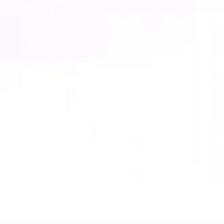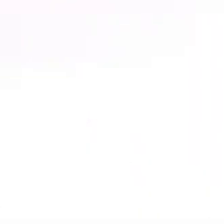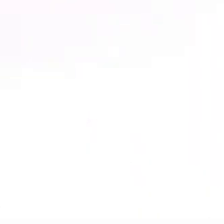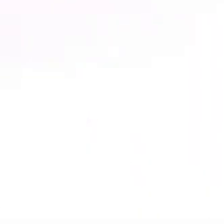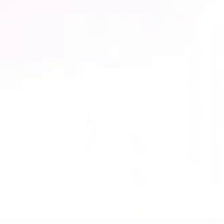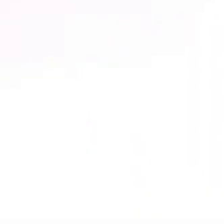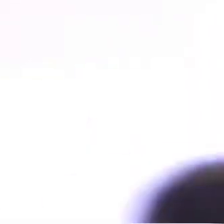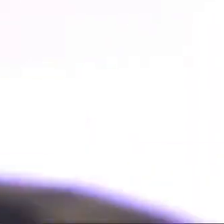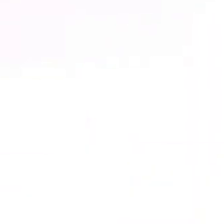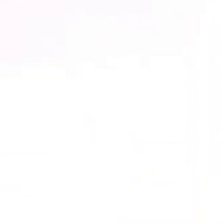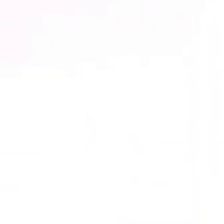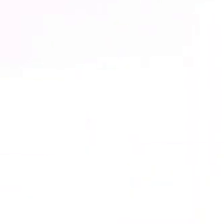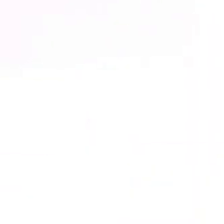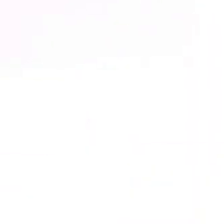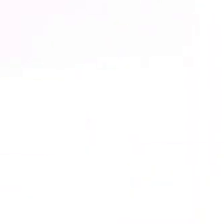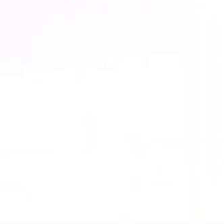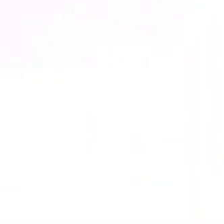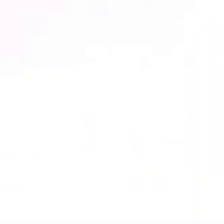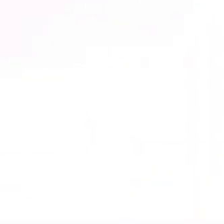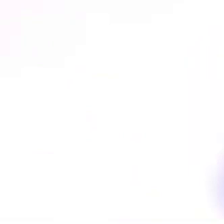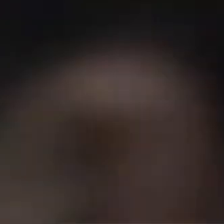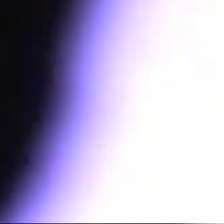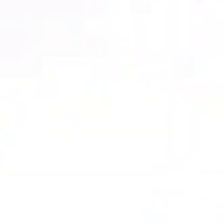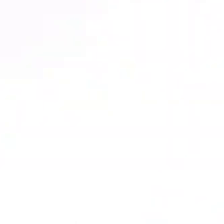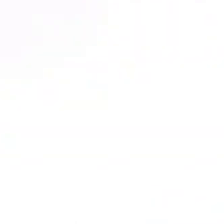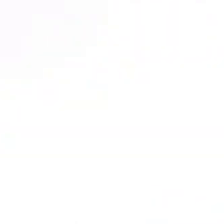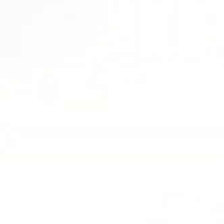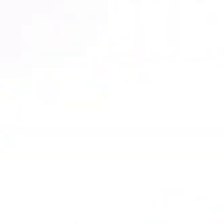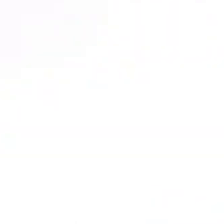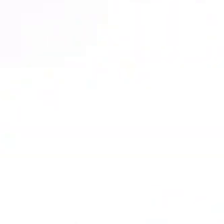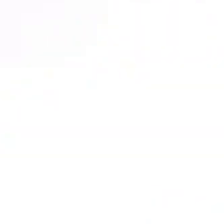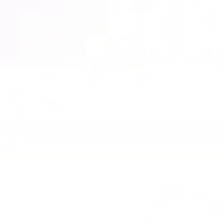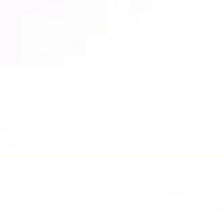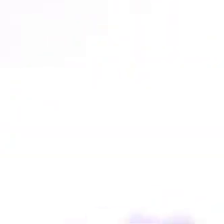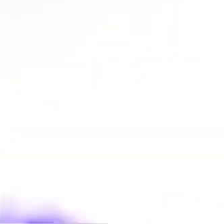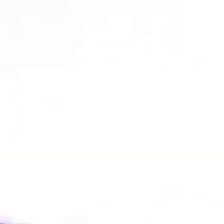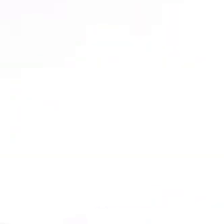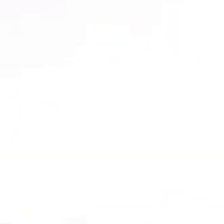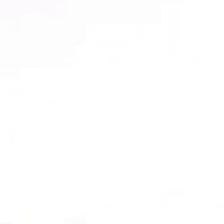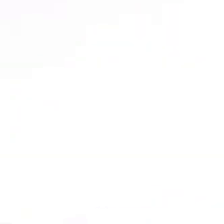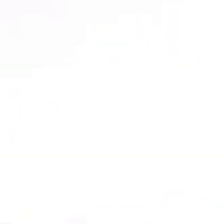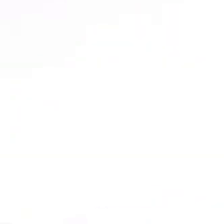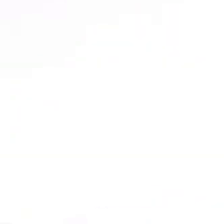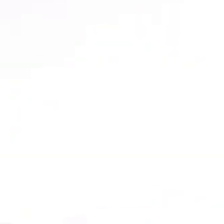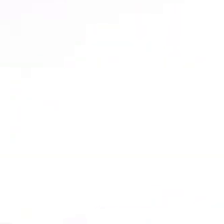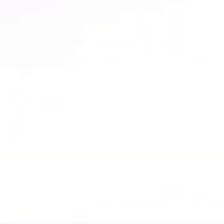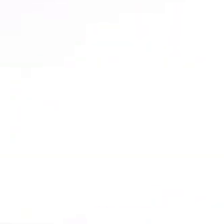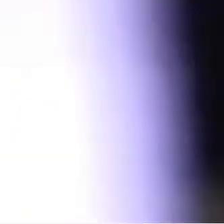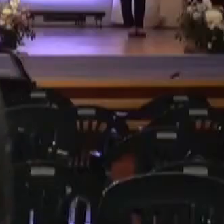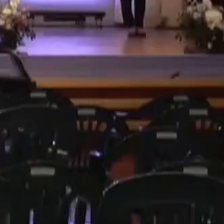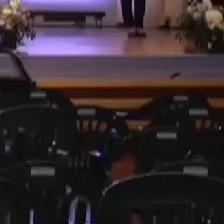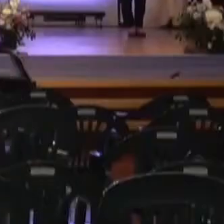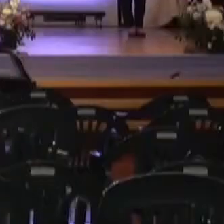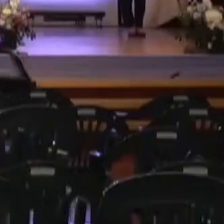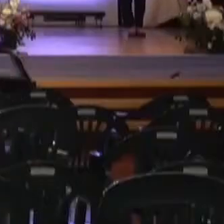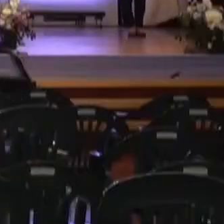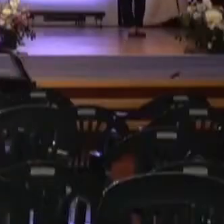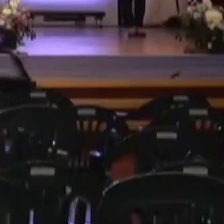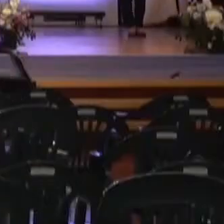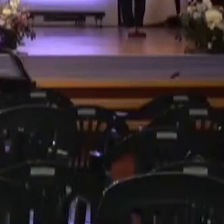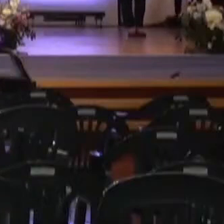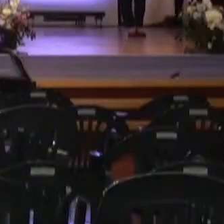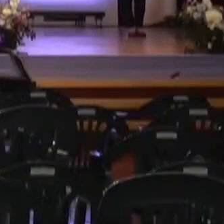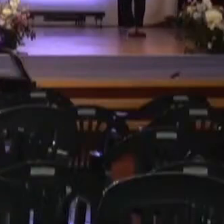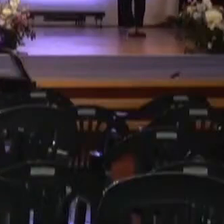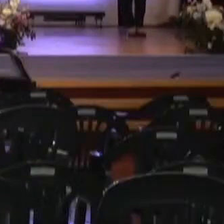구민 여러분과 내빈께서도 구정에 깊은 관심과 적극적인 협조 부탁드리겠습니다. 바쁘신 가운데도 오늘 이